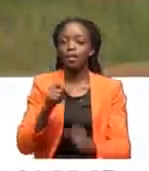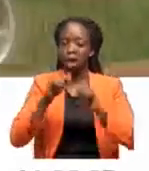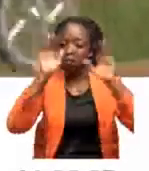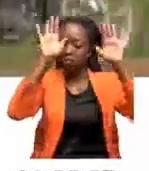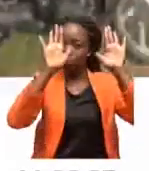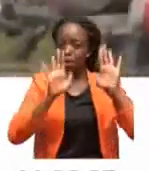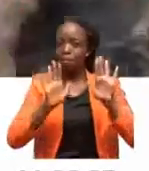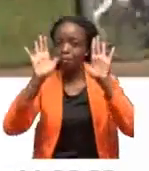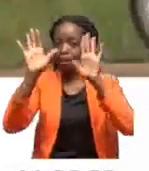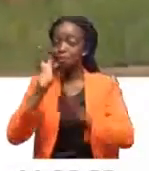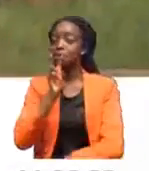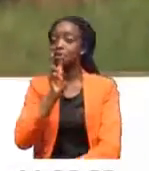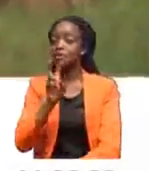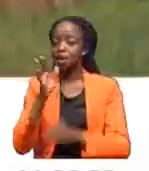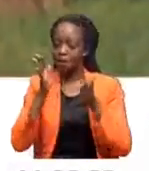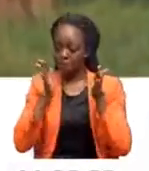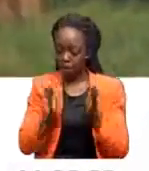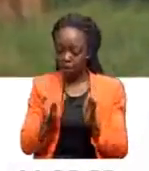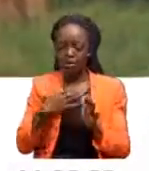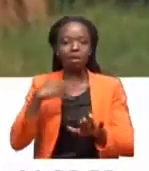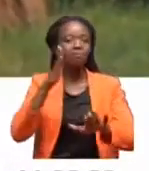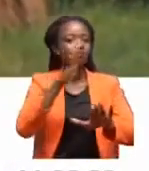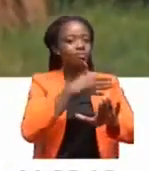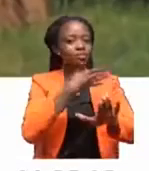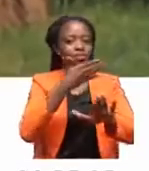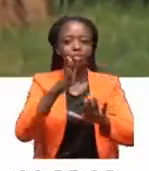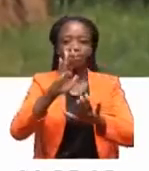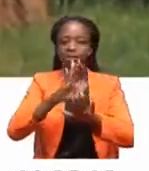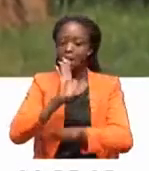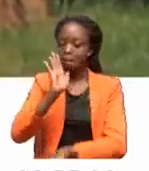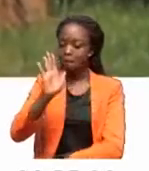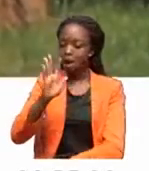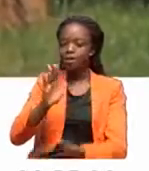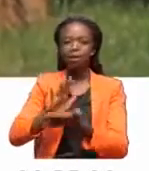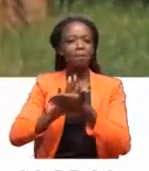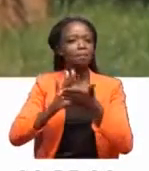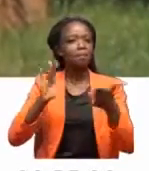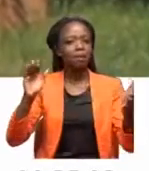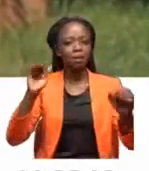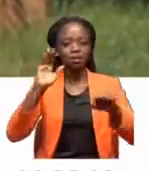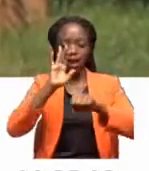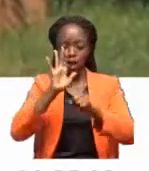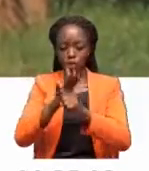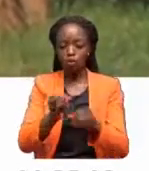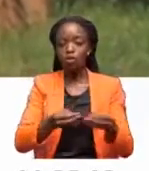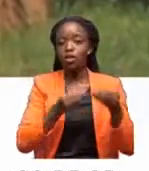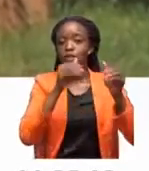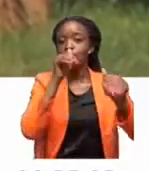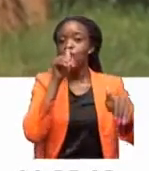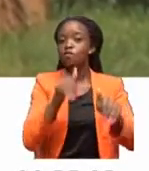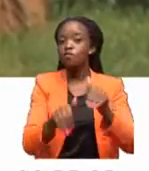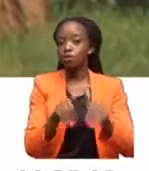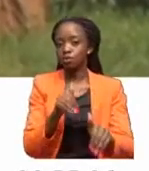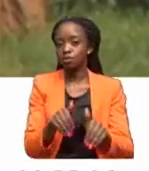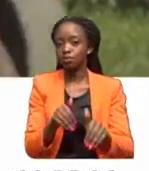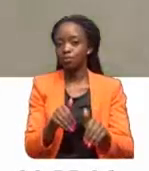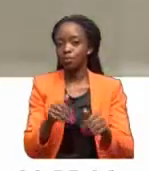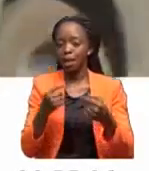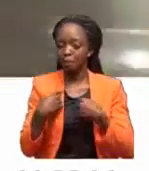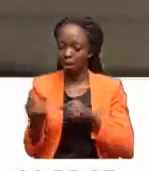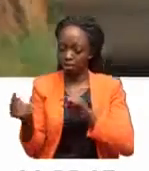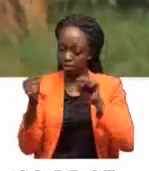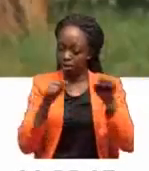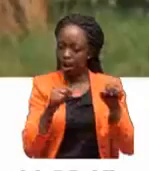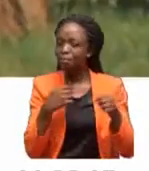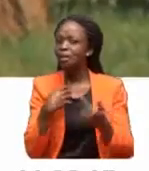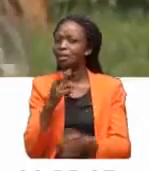kwamba mimi ndio nilikuwa naimba wimbo wake ule ambao ulikuwa unasifika sana kumpatia mambo ya kura. Nimefika mahali nikaona ya